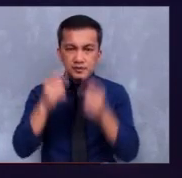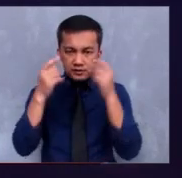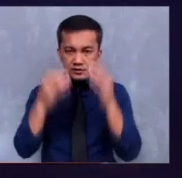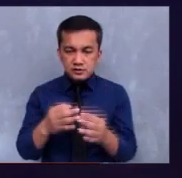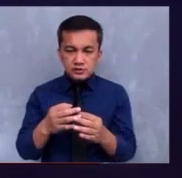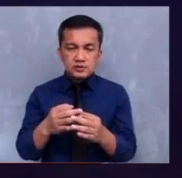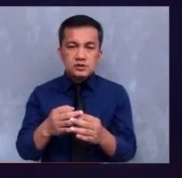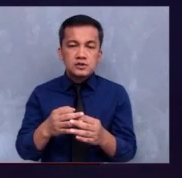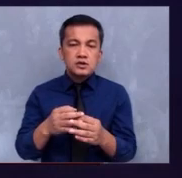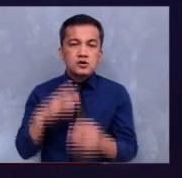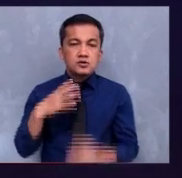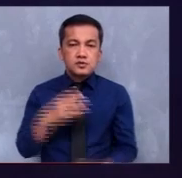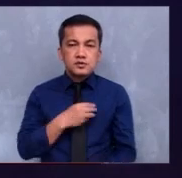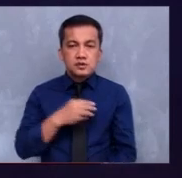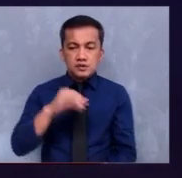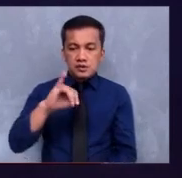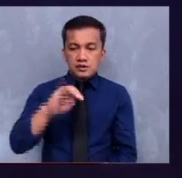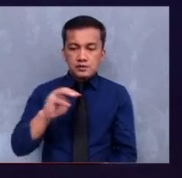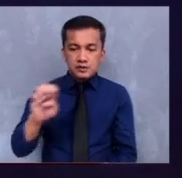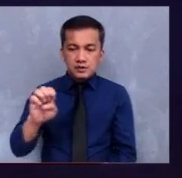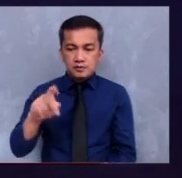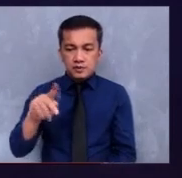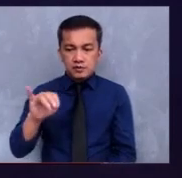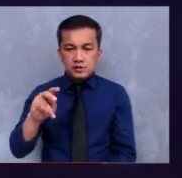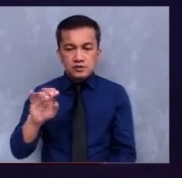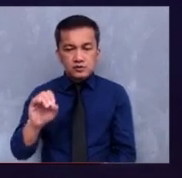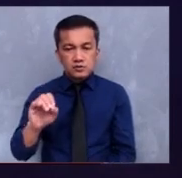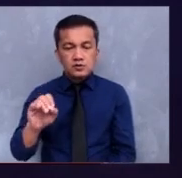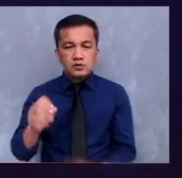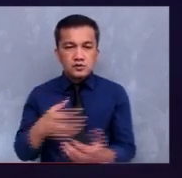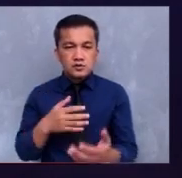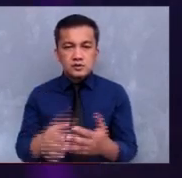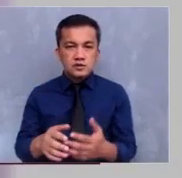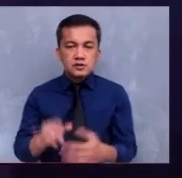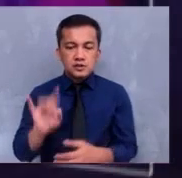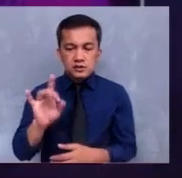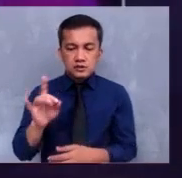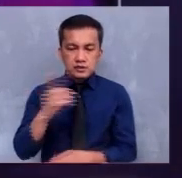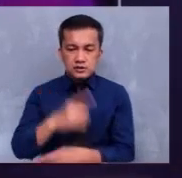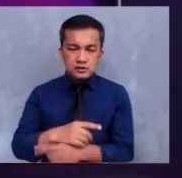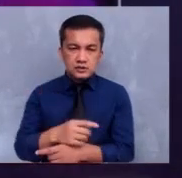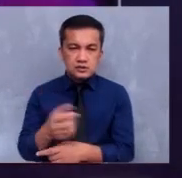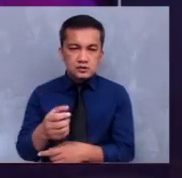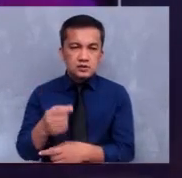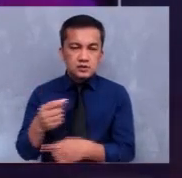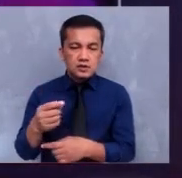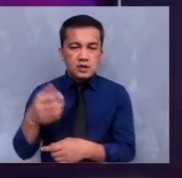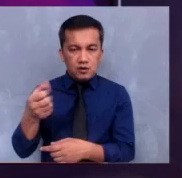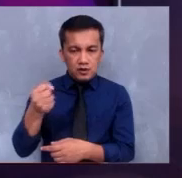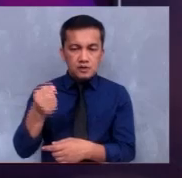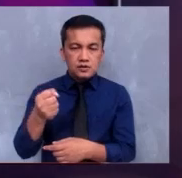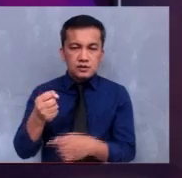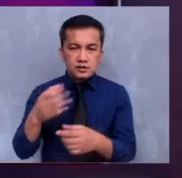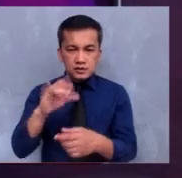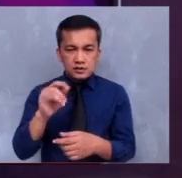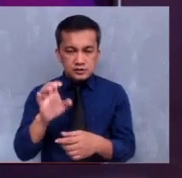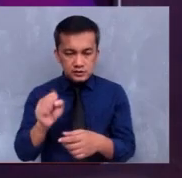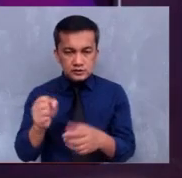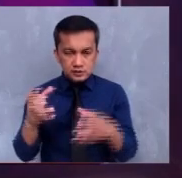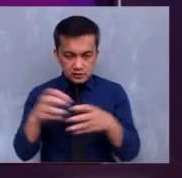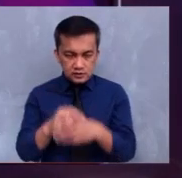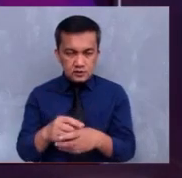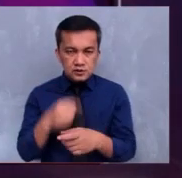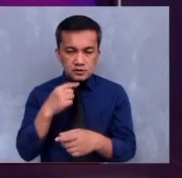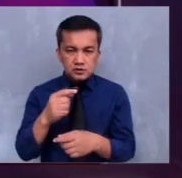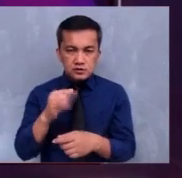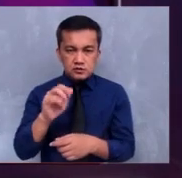Ferolino kahit 18 araw na niyang hawak ang 3 consolidated cases. Gitama ni Ferolino, January 10 nga na i-raffle ang